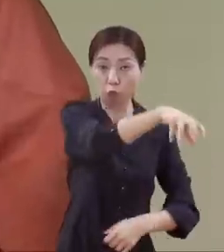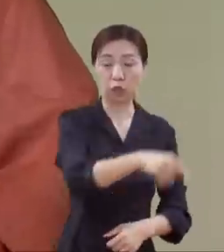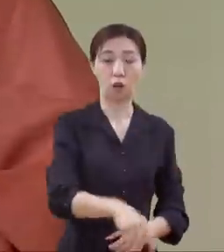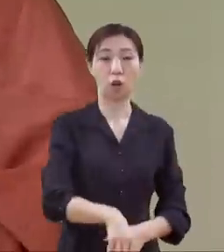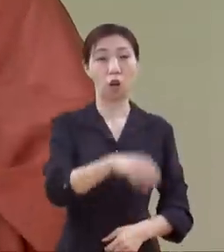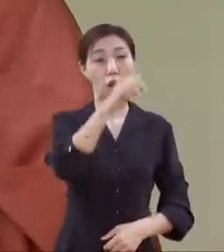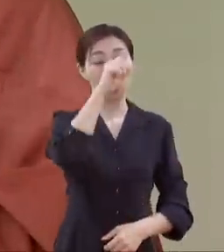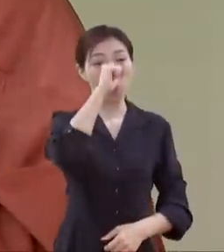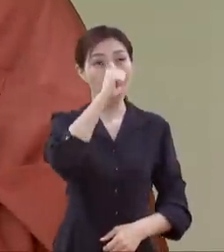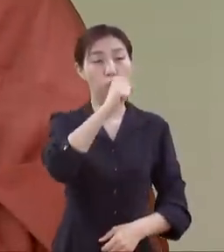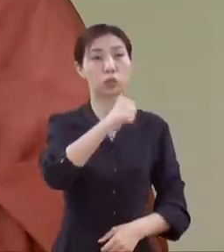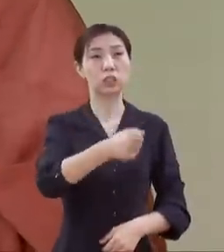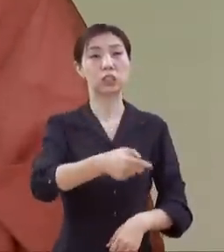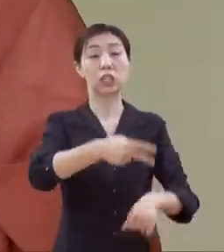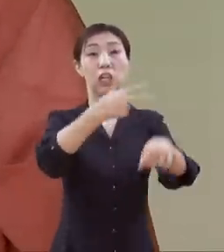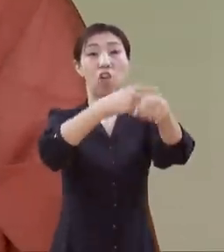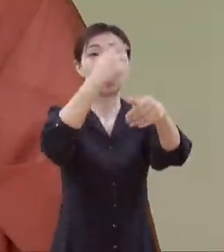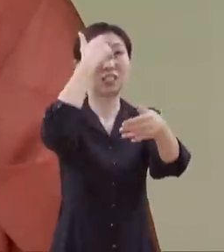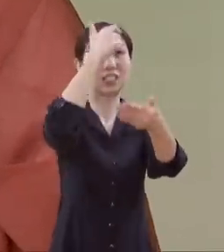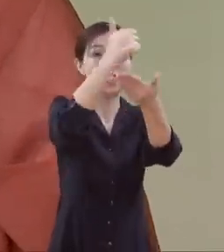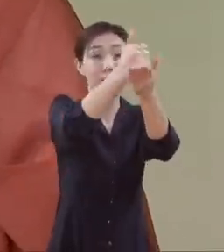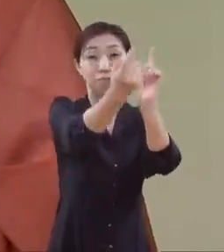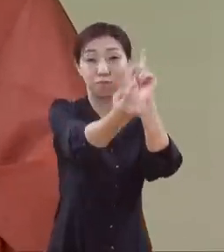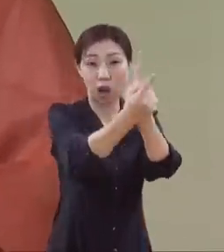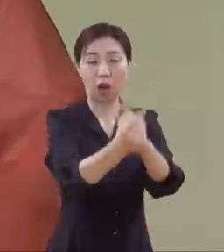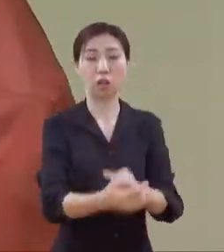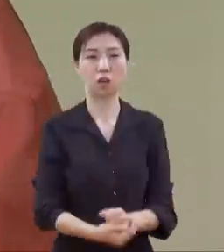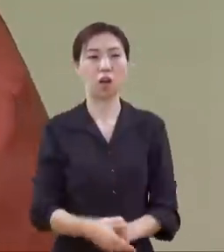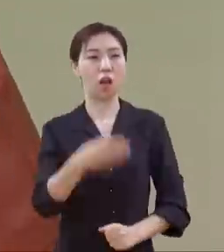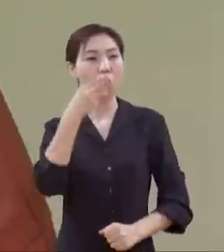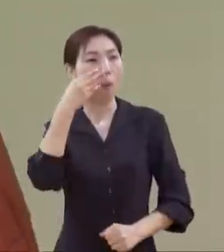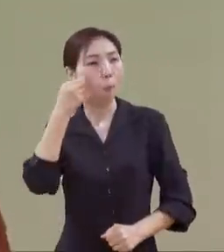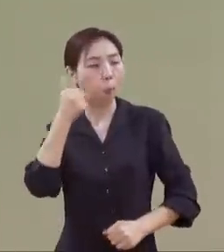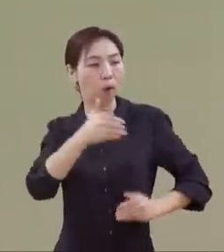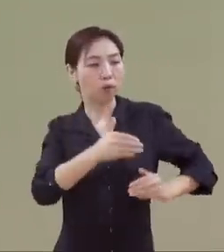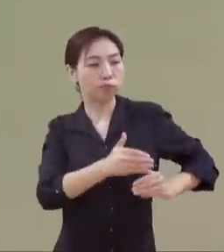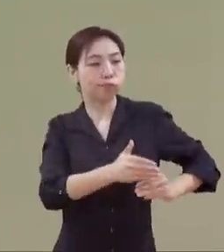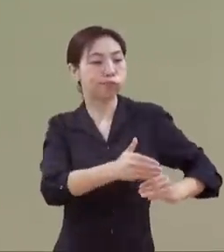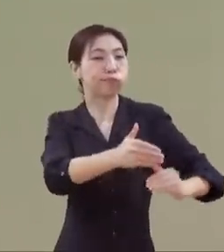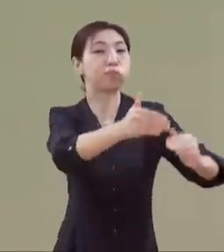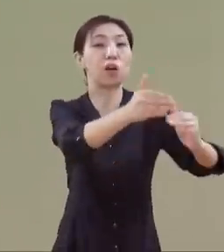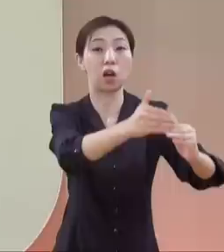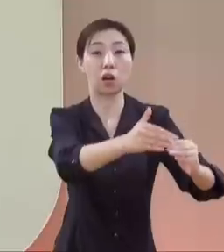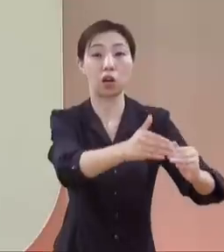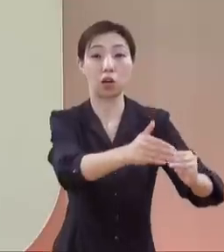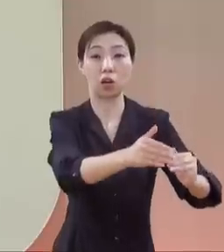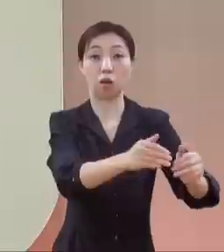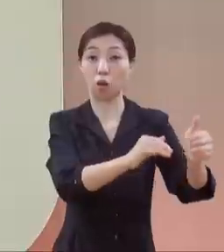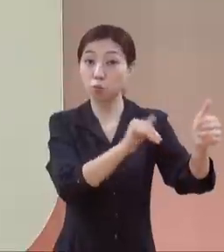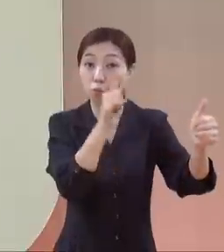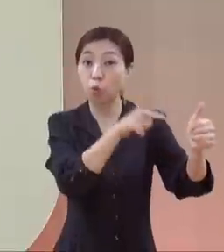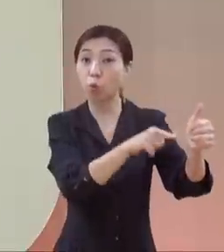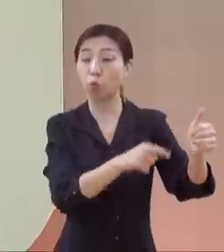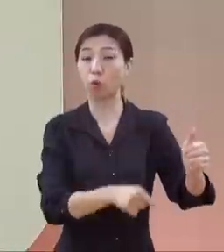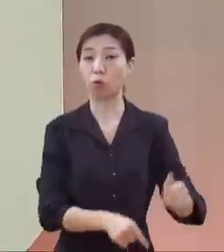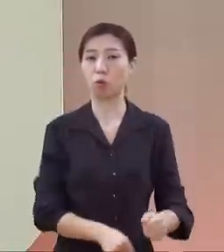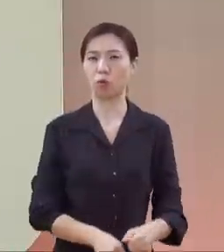없이 술술 한 단계 한 단계 그렇게 수행 생활하는 분들이 있는가 하면